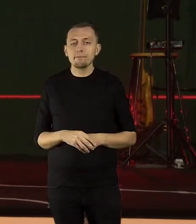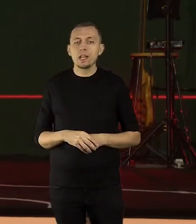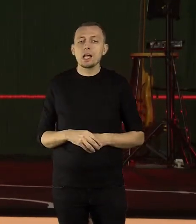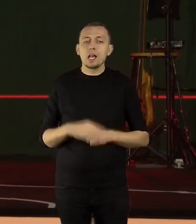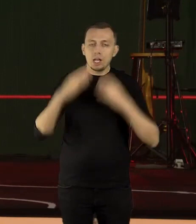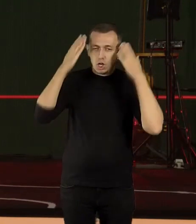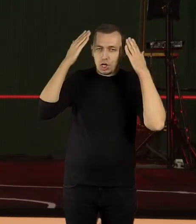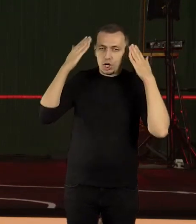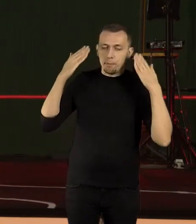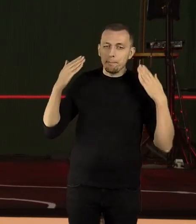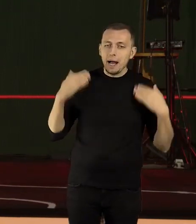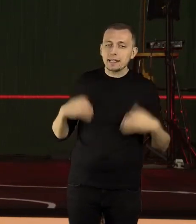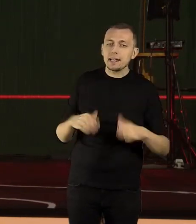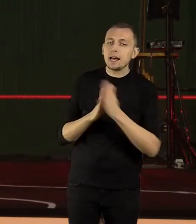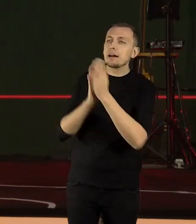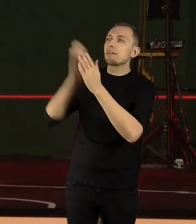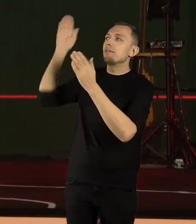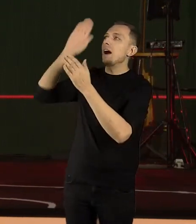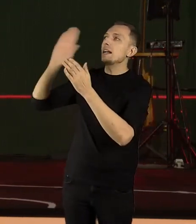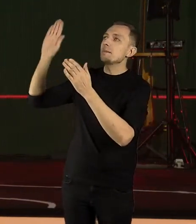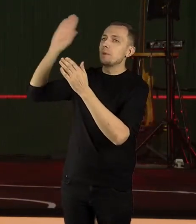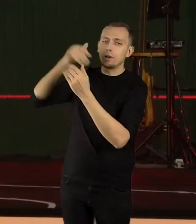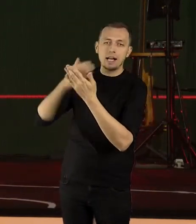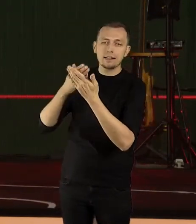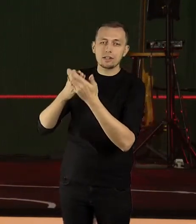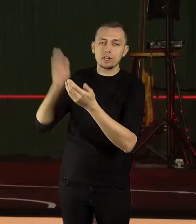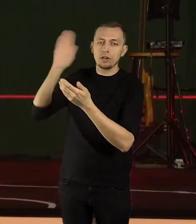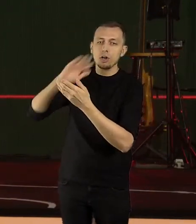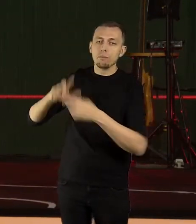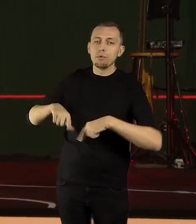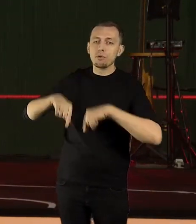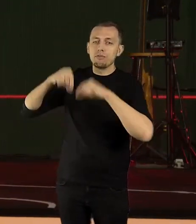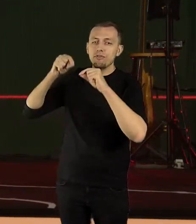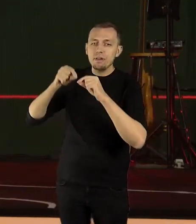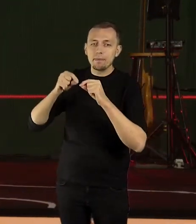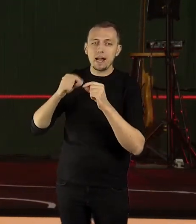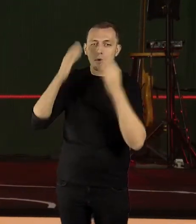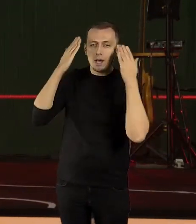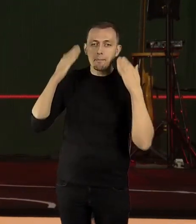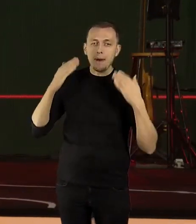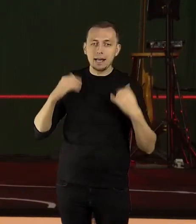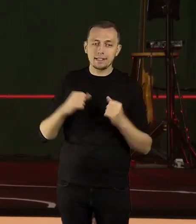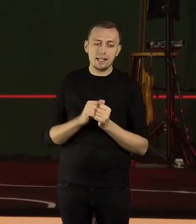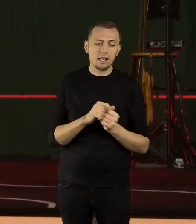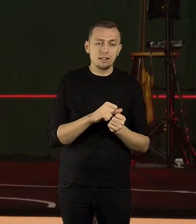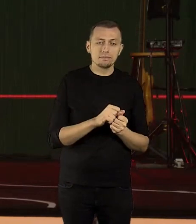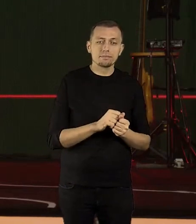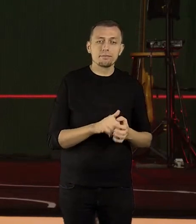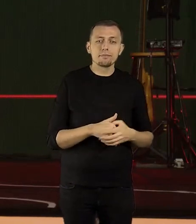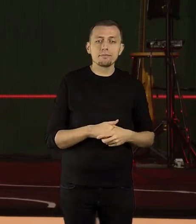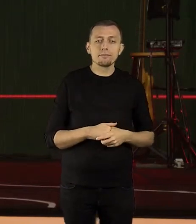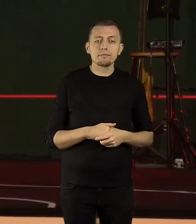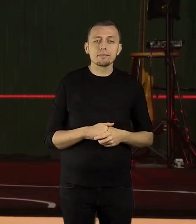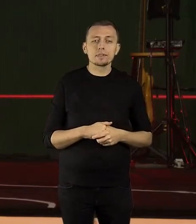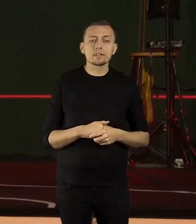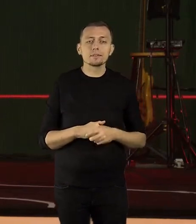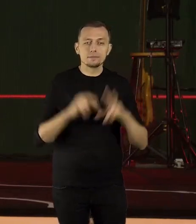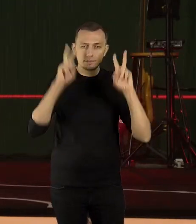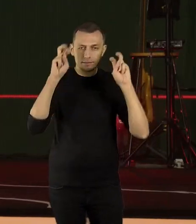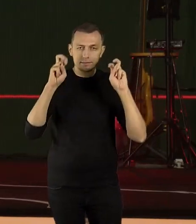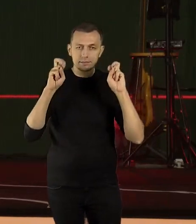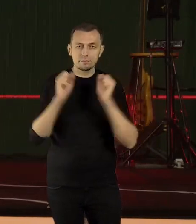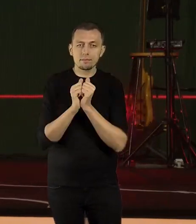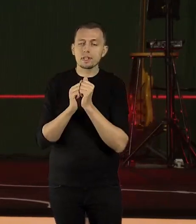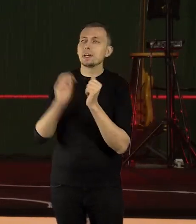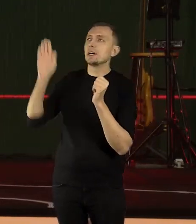Tutaj kluczowy jest wiersz 48, w którym czytamy tak. Bóg zwrócił uwagę na pokorę swojej